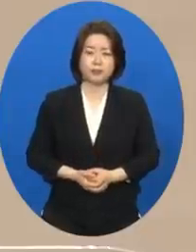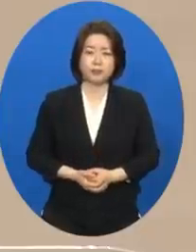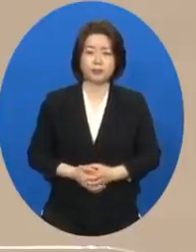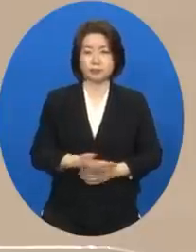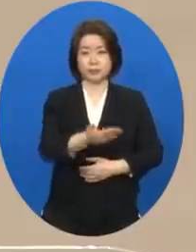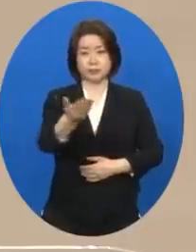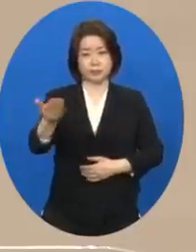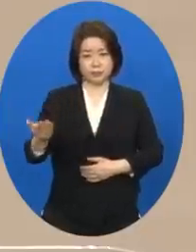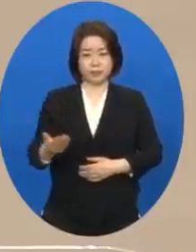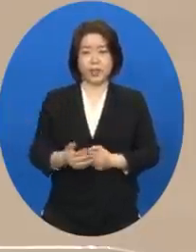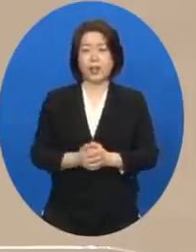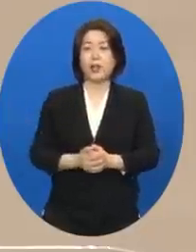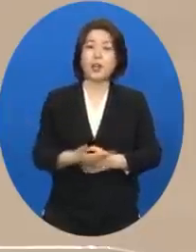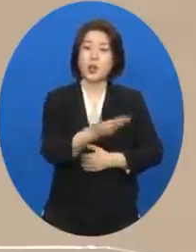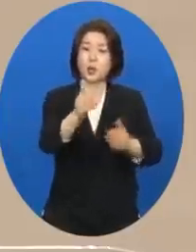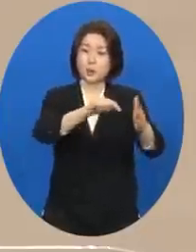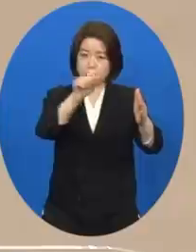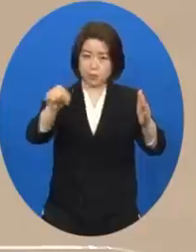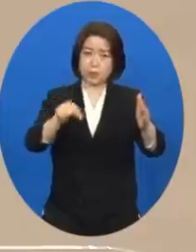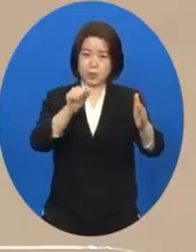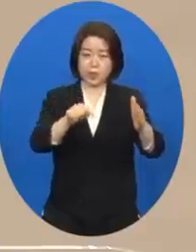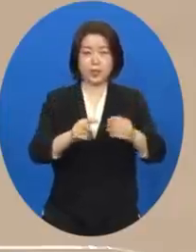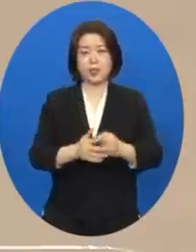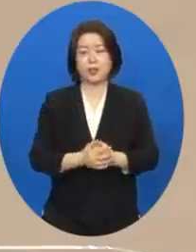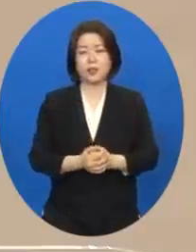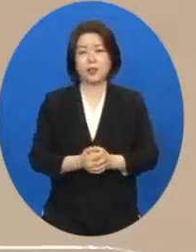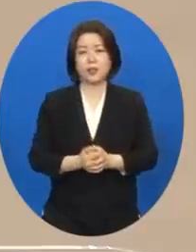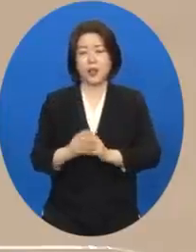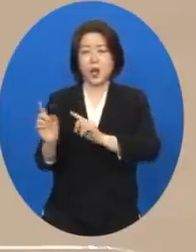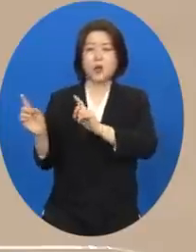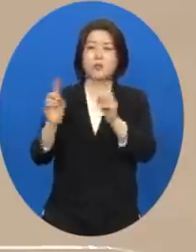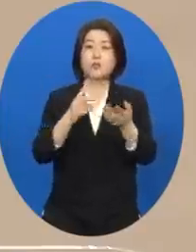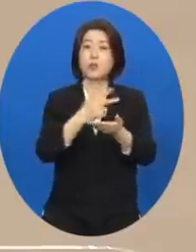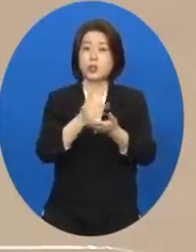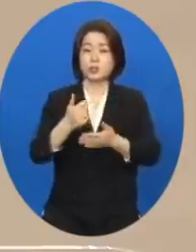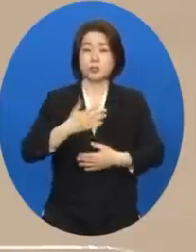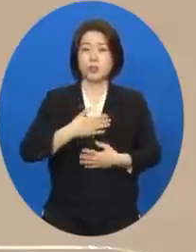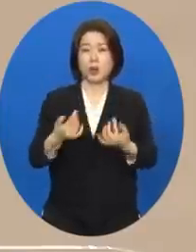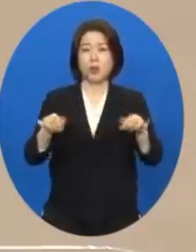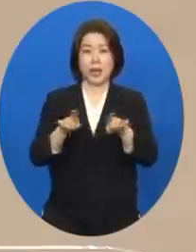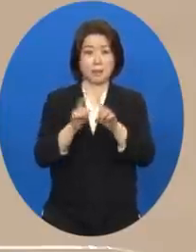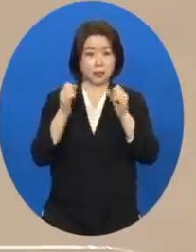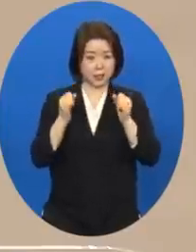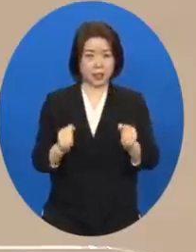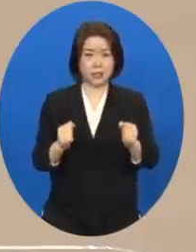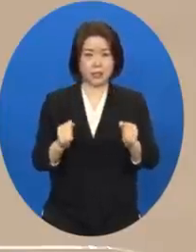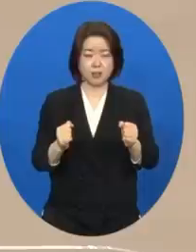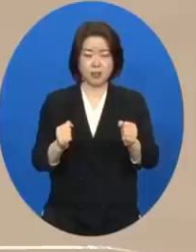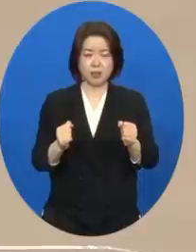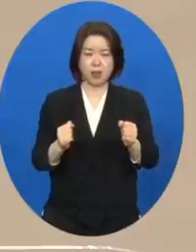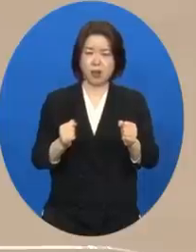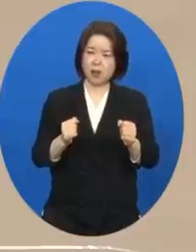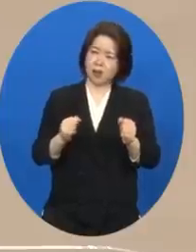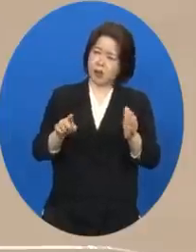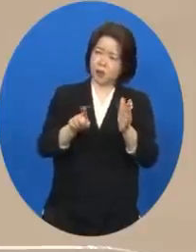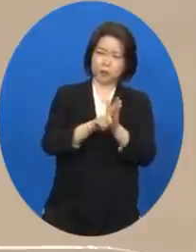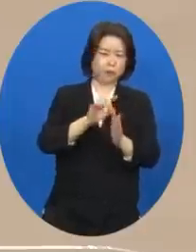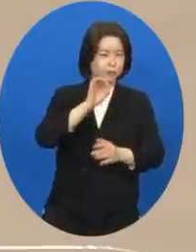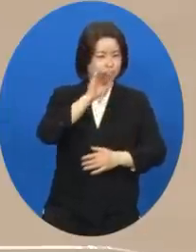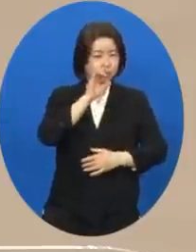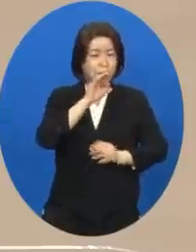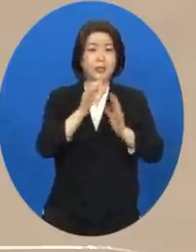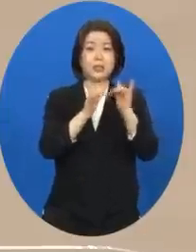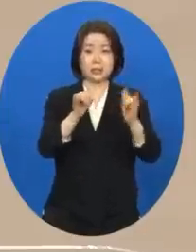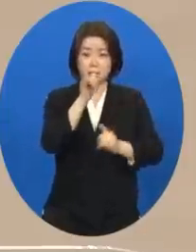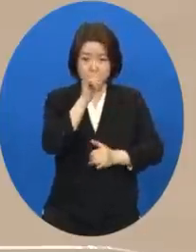여러분 여러분 중에 부활의 주님이 나와 함께 계시다는 게 믿어지지 않으시는 분들이 있으실